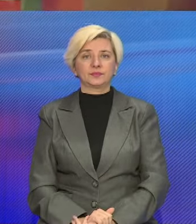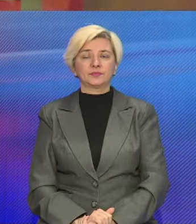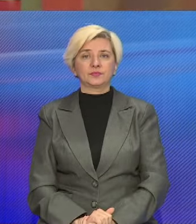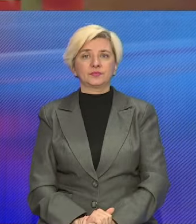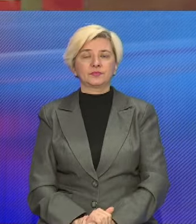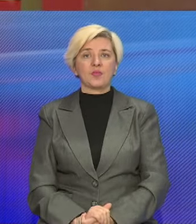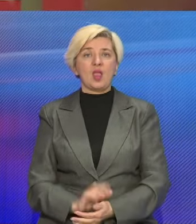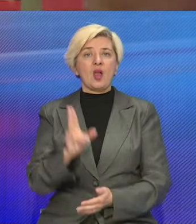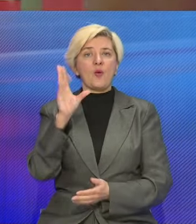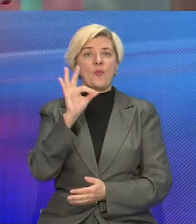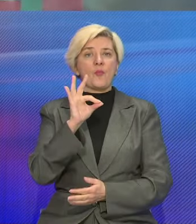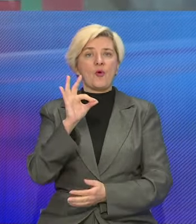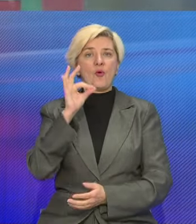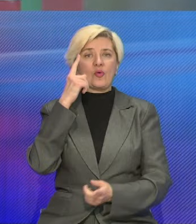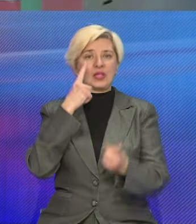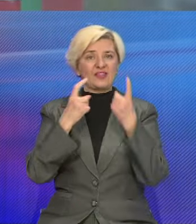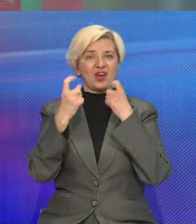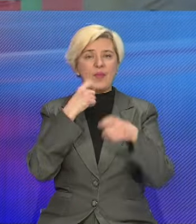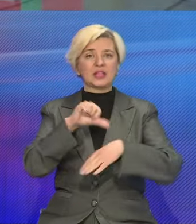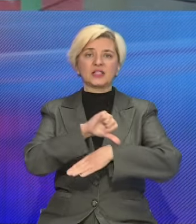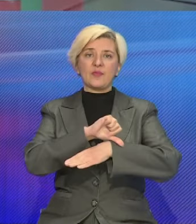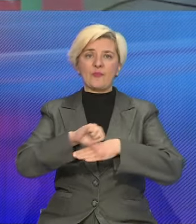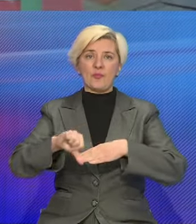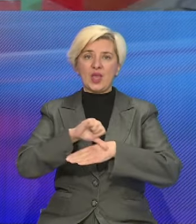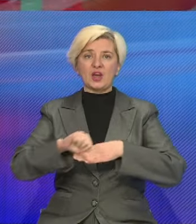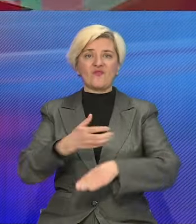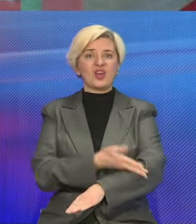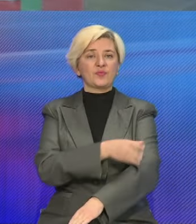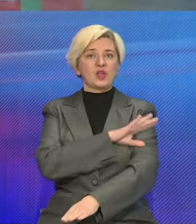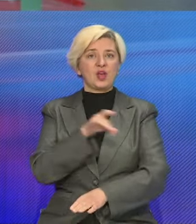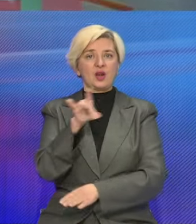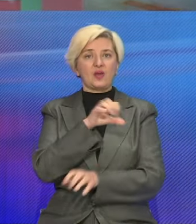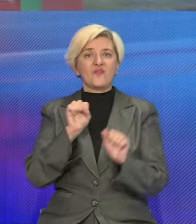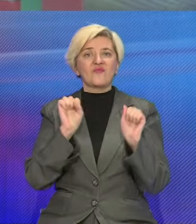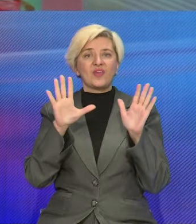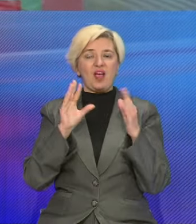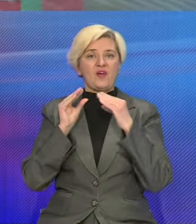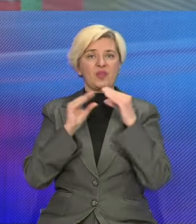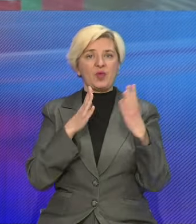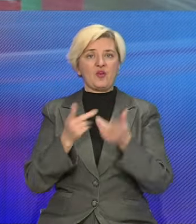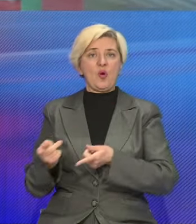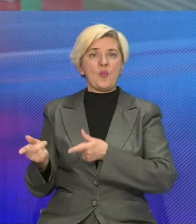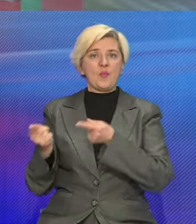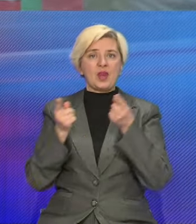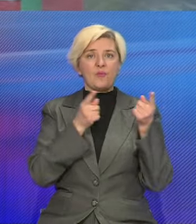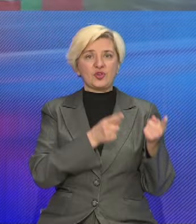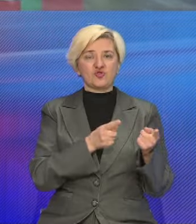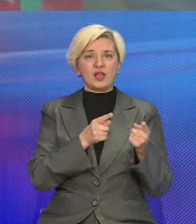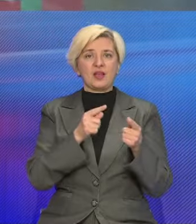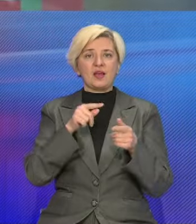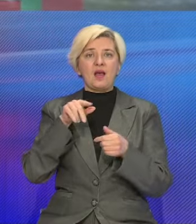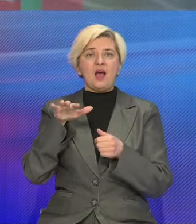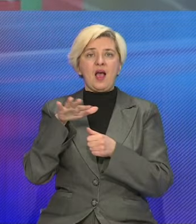По оперативній інформації, пограничнікі у Ашмянськім районі выкрали автомобіль, який перемешав беспілотний літальний апарат